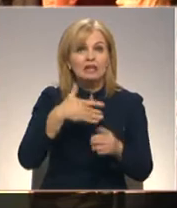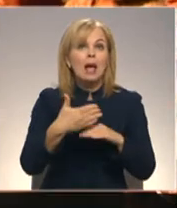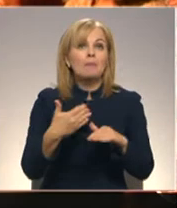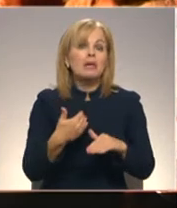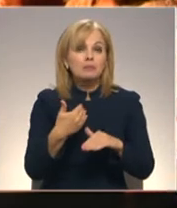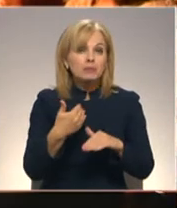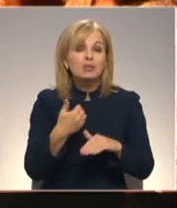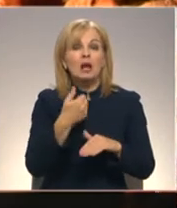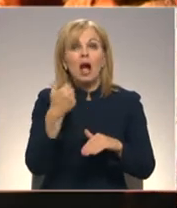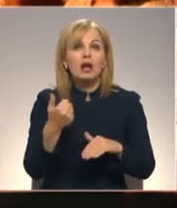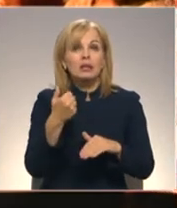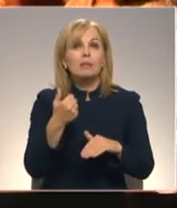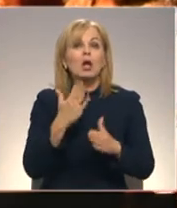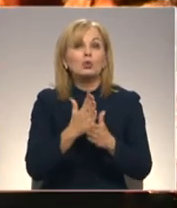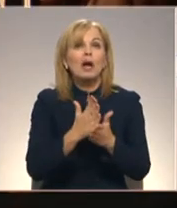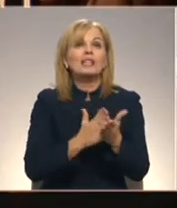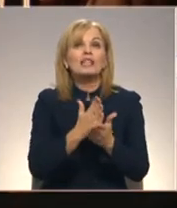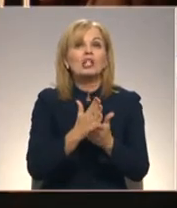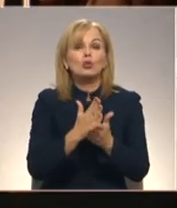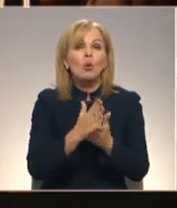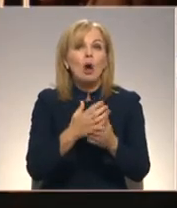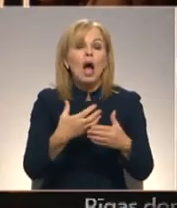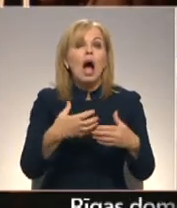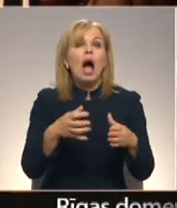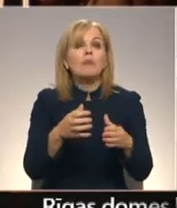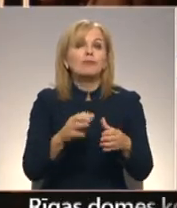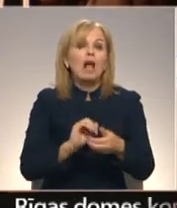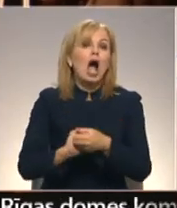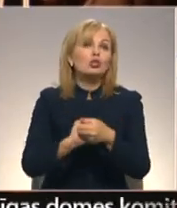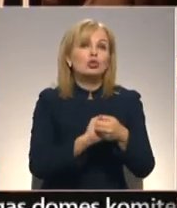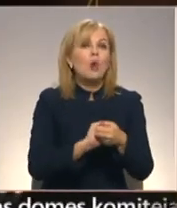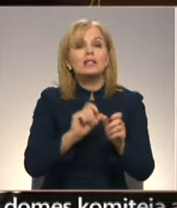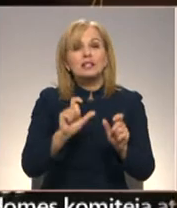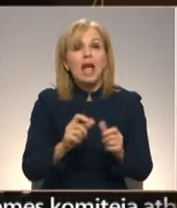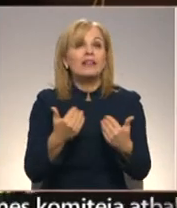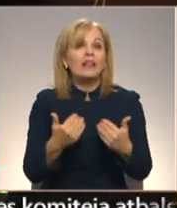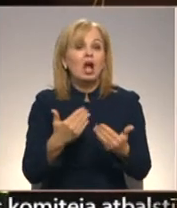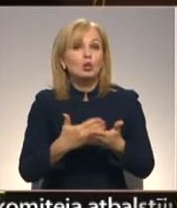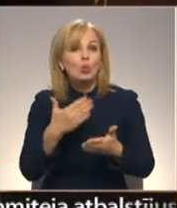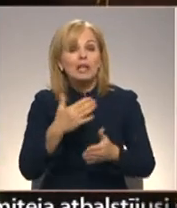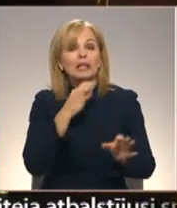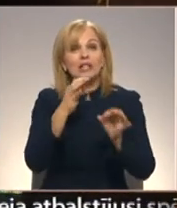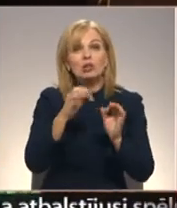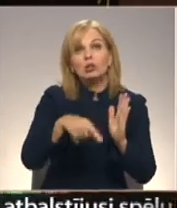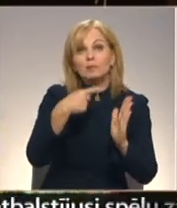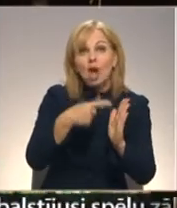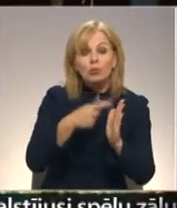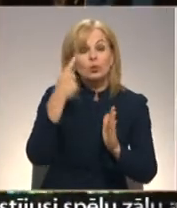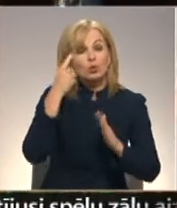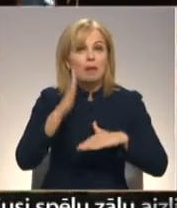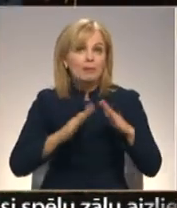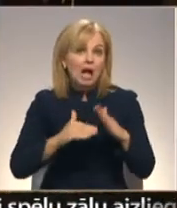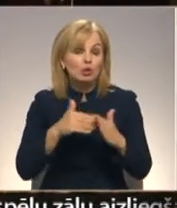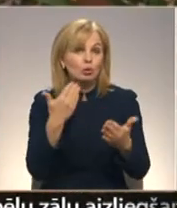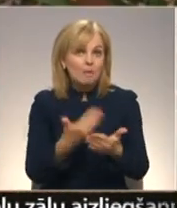Latvijas ķirurgu asociācijas sēde. Šogad vairums referātu noslēdzās ar jautājumiem un diskusijām, jo šī ir iespēja uzzināt praktiskus piemērus